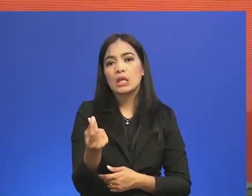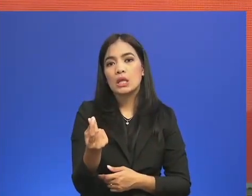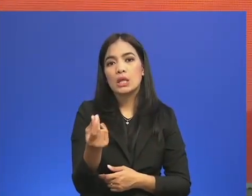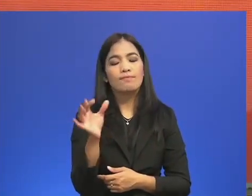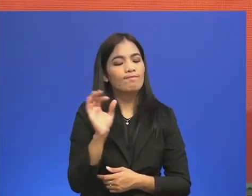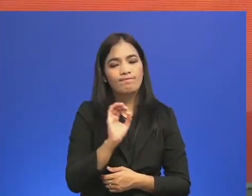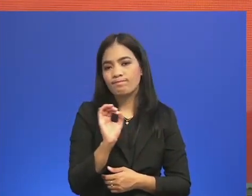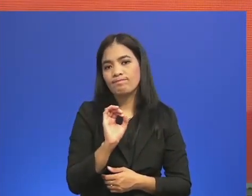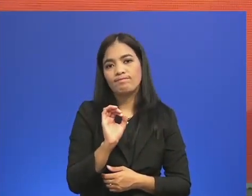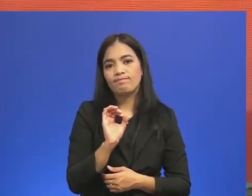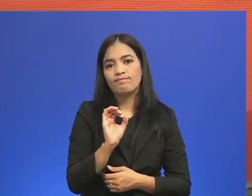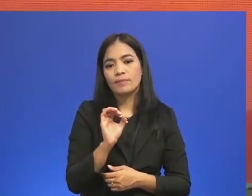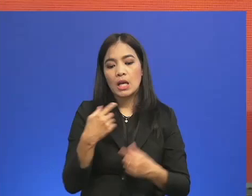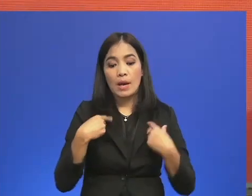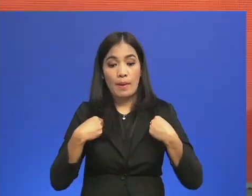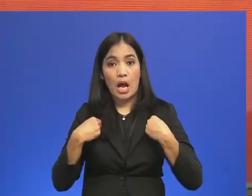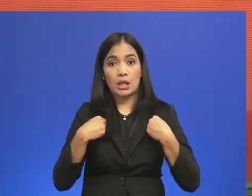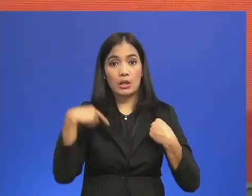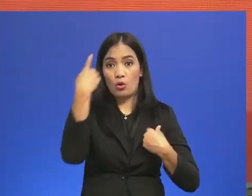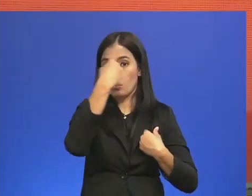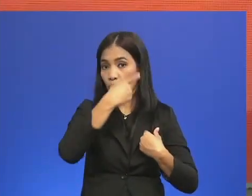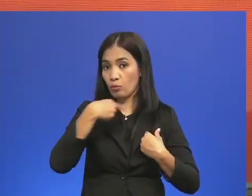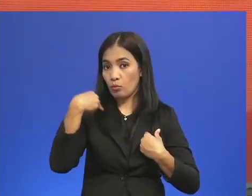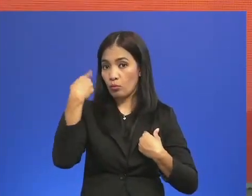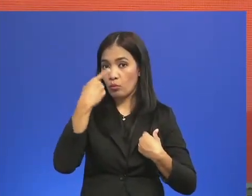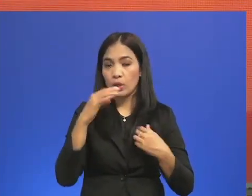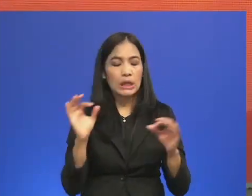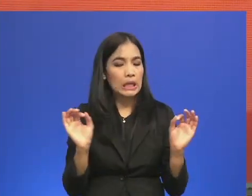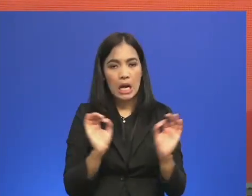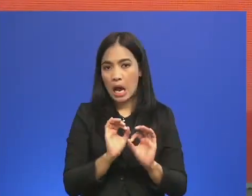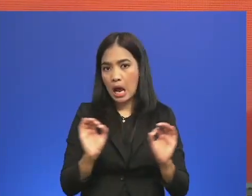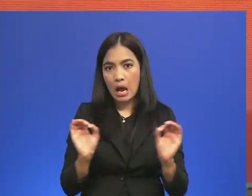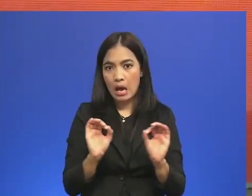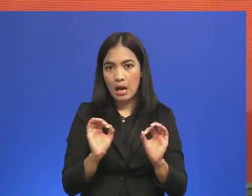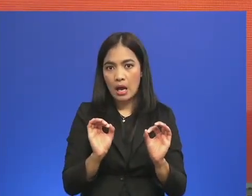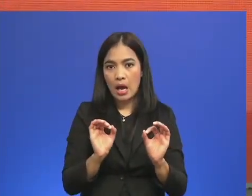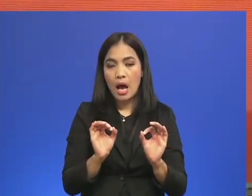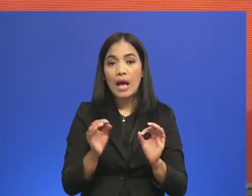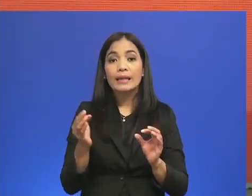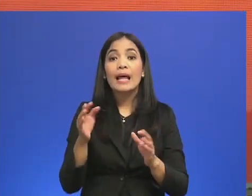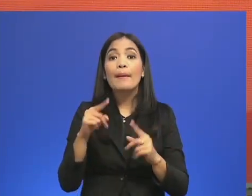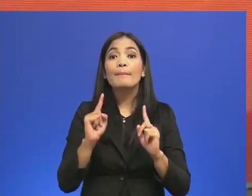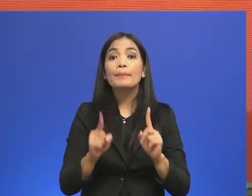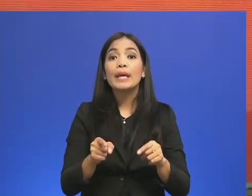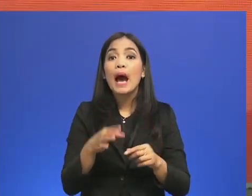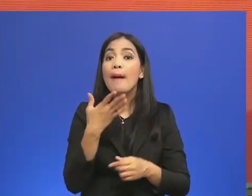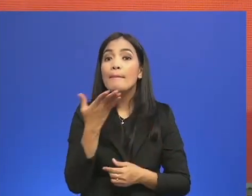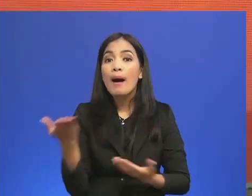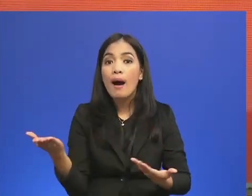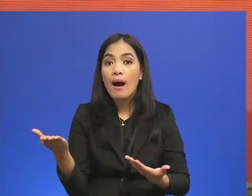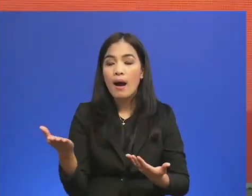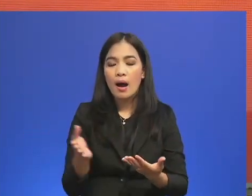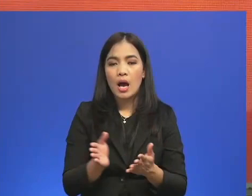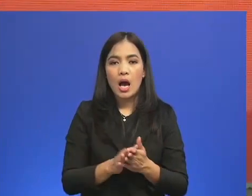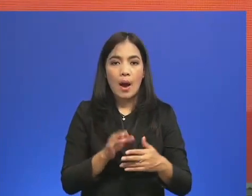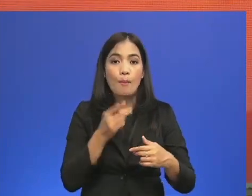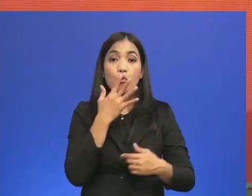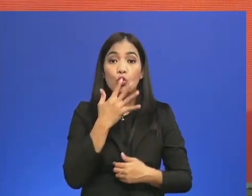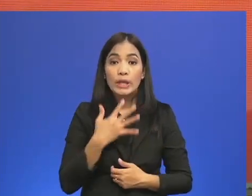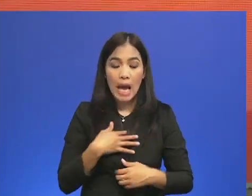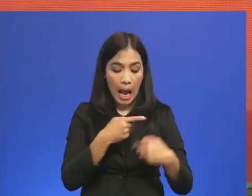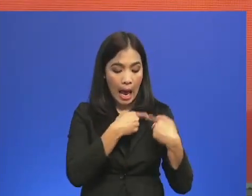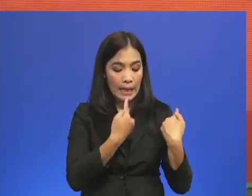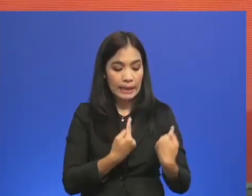tidak membutuhkan penampilan, tapi yang dibutuhkan hati yang bersedia